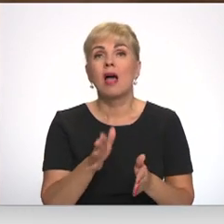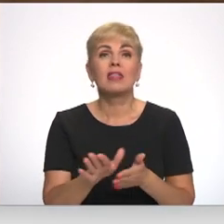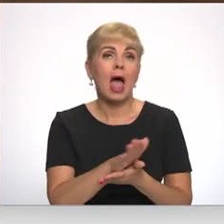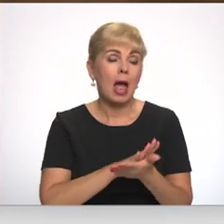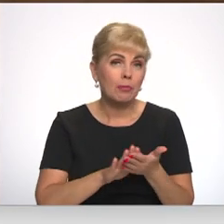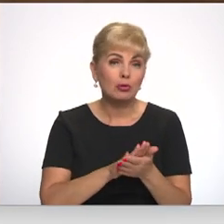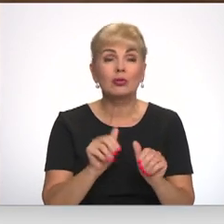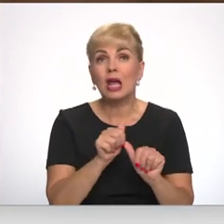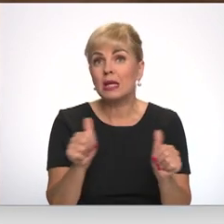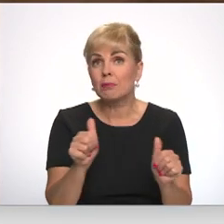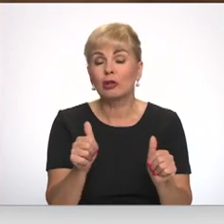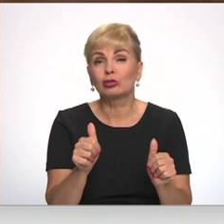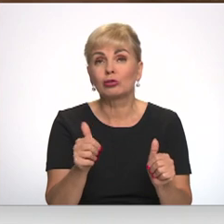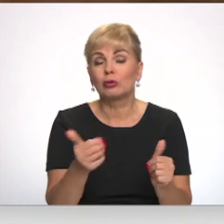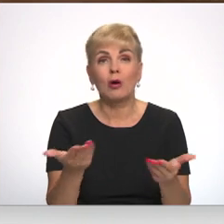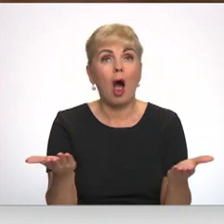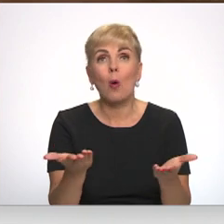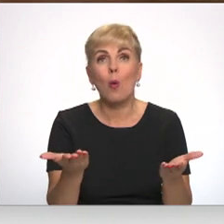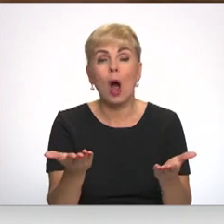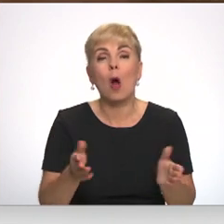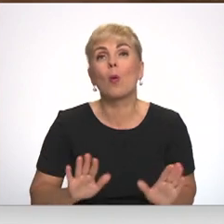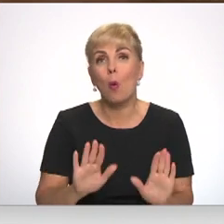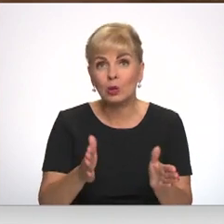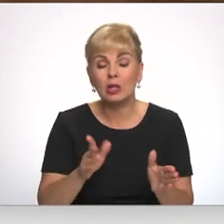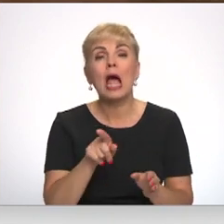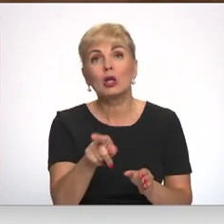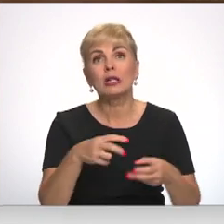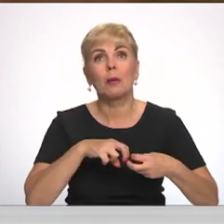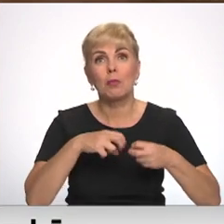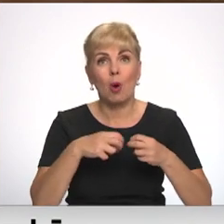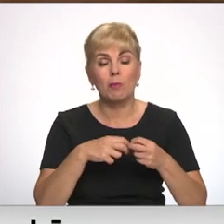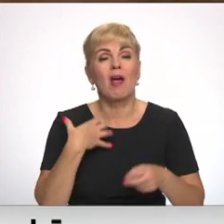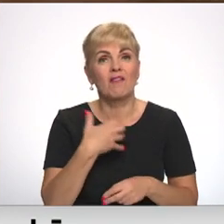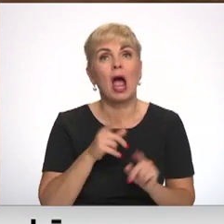īpaši ar ko kurināt pat. Tās ir problēmas, par kurām ir jādomā.